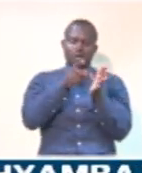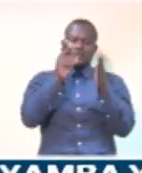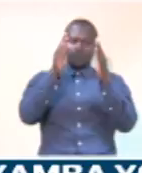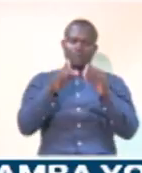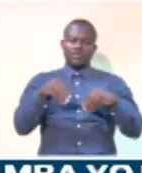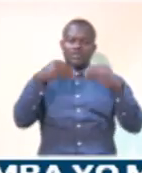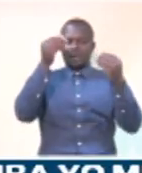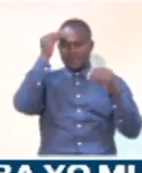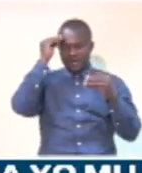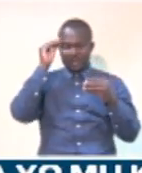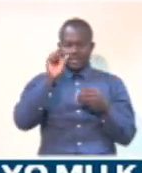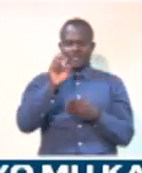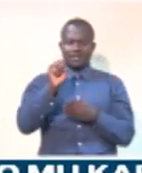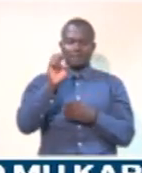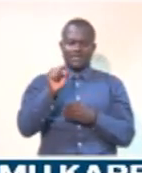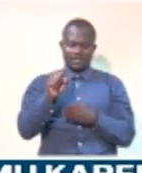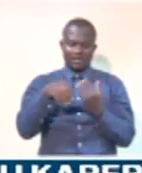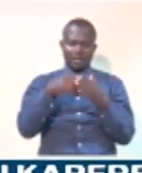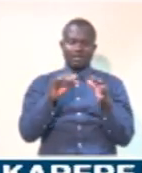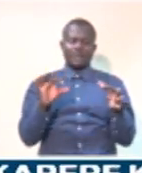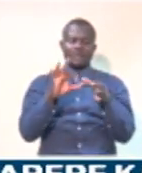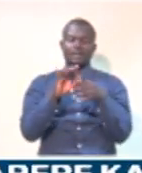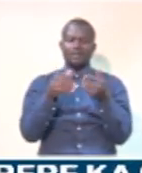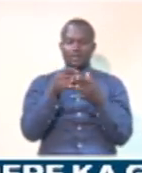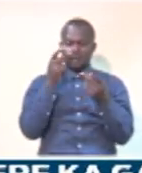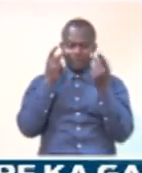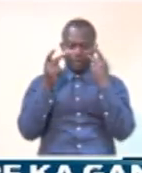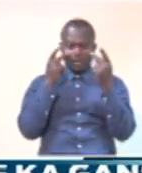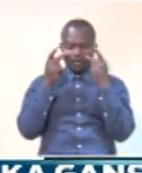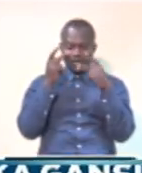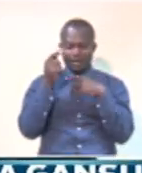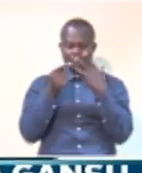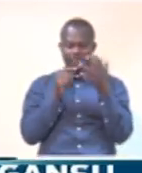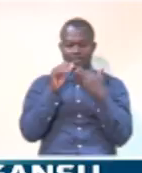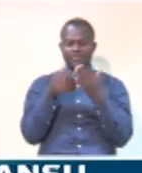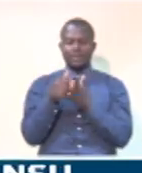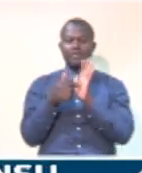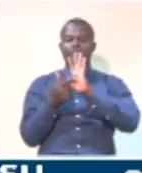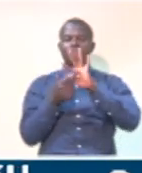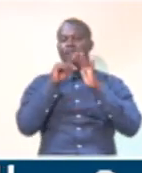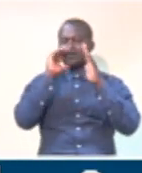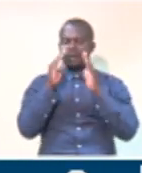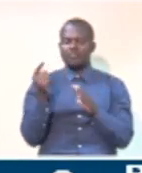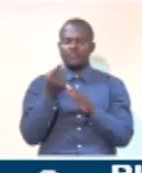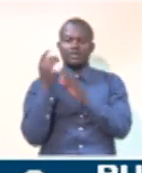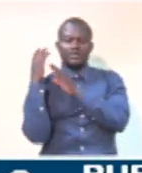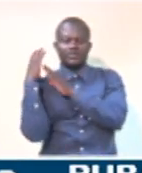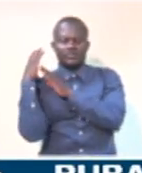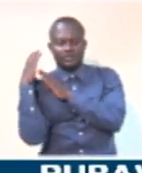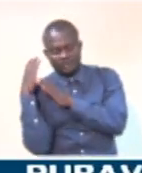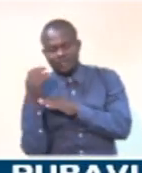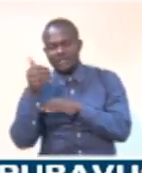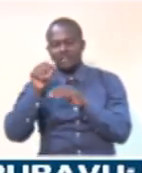ahabwa SMS agahabwa na link ashobora kuba yareberaho. Ibyo rero tukabona ko nta muntu wagombye kwitwaza